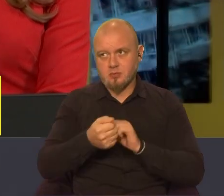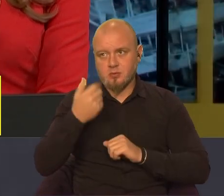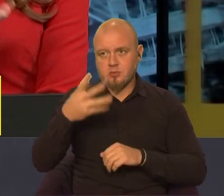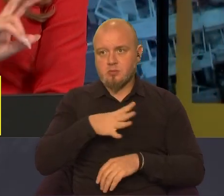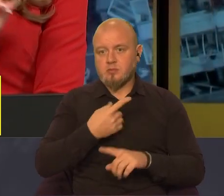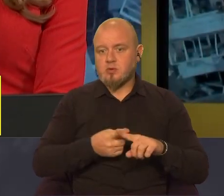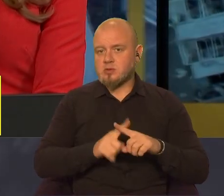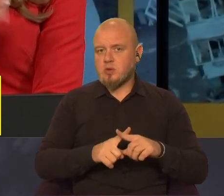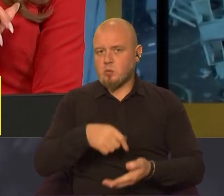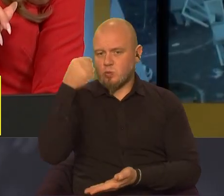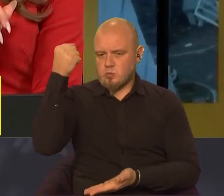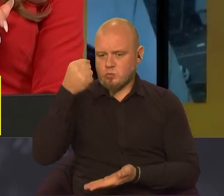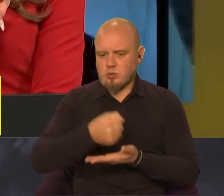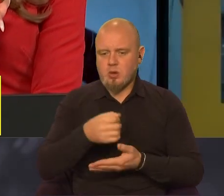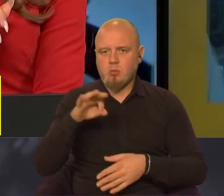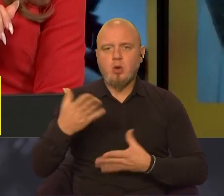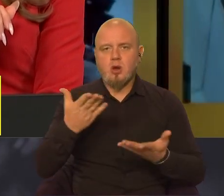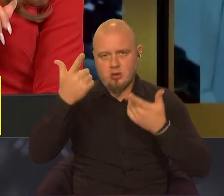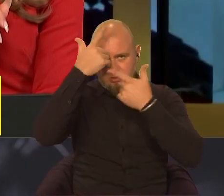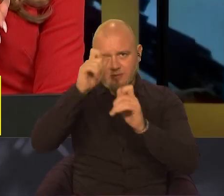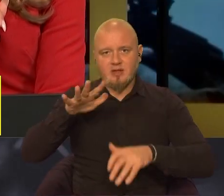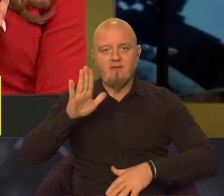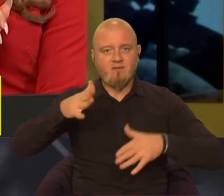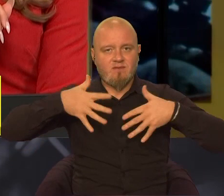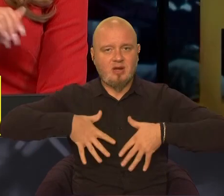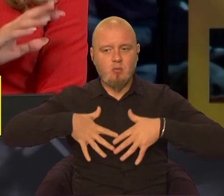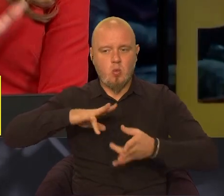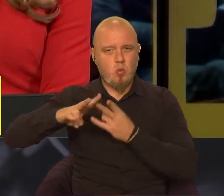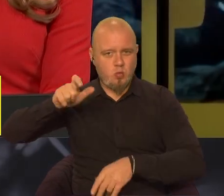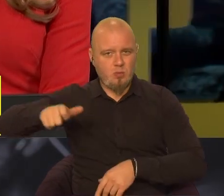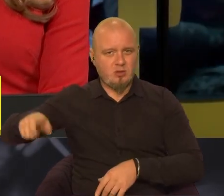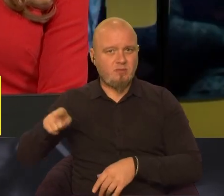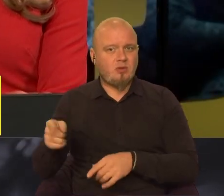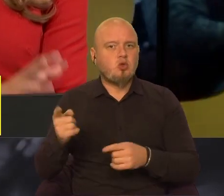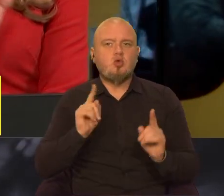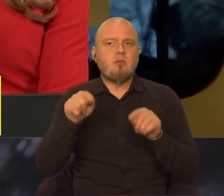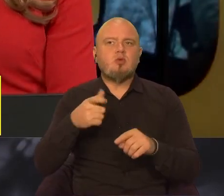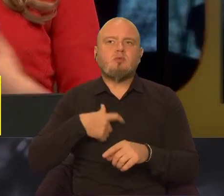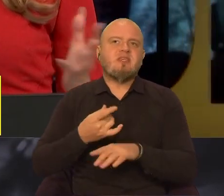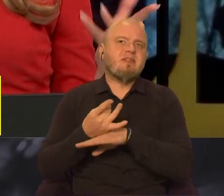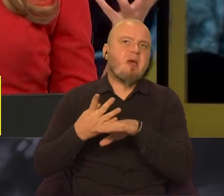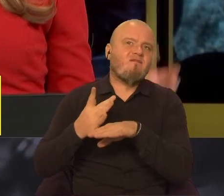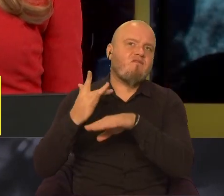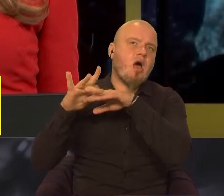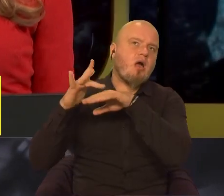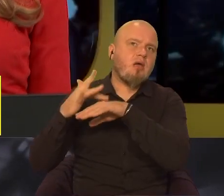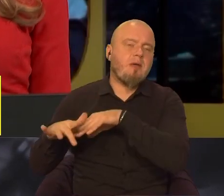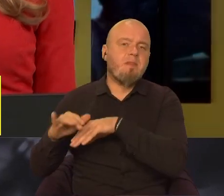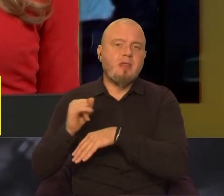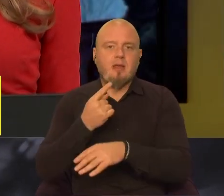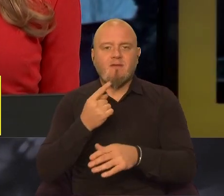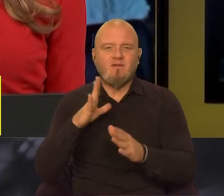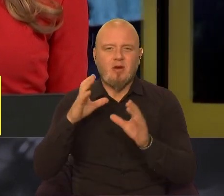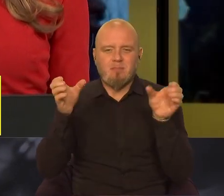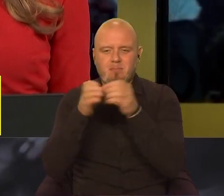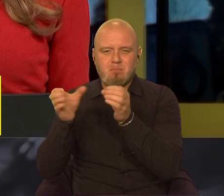був ось цей удар, про який заявили в Криму окупанти, значить, вони щось там собі збивали, і там по